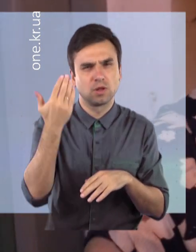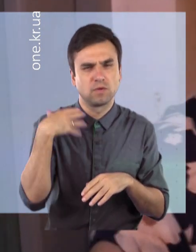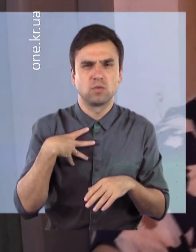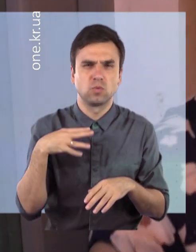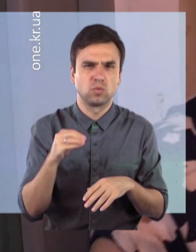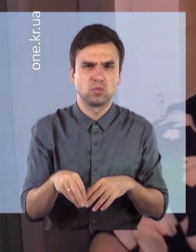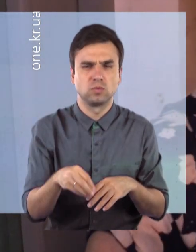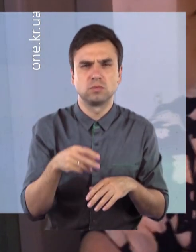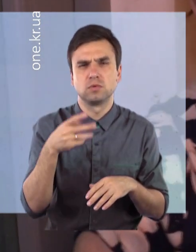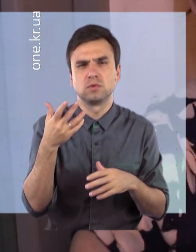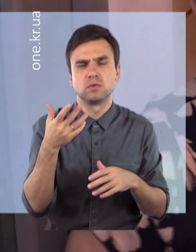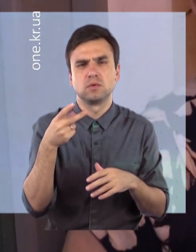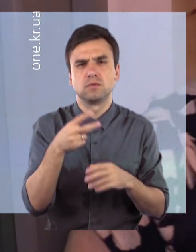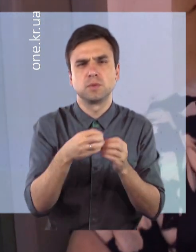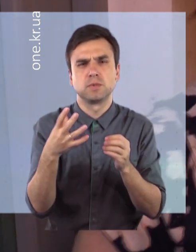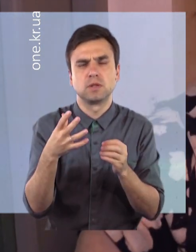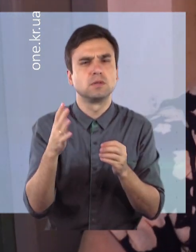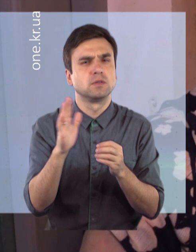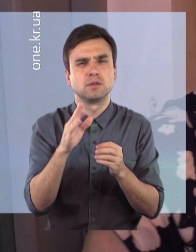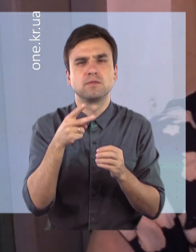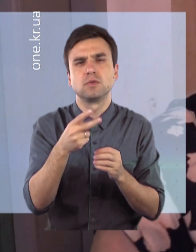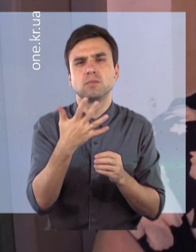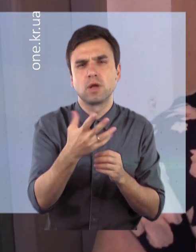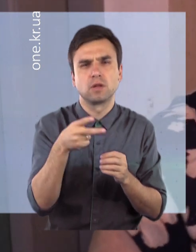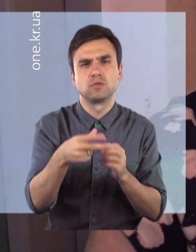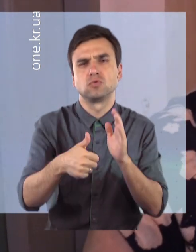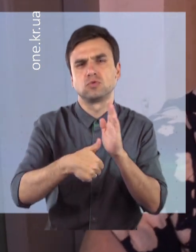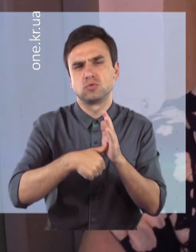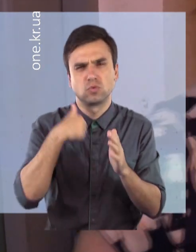жінка, муж давним-давно умер, ще десь.